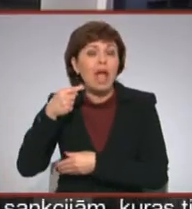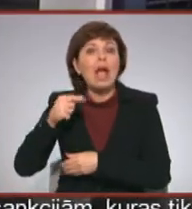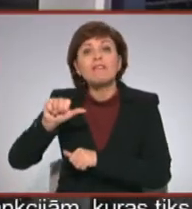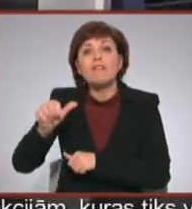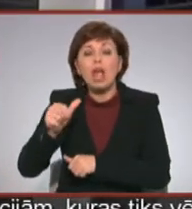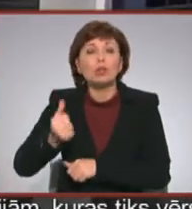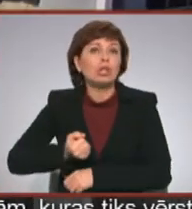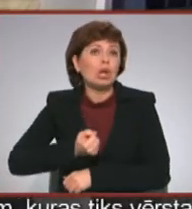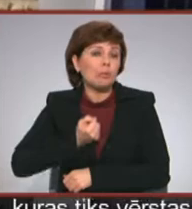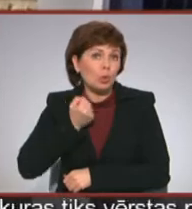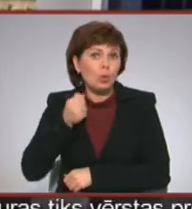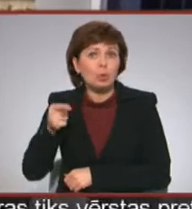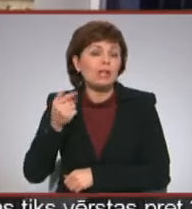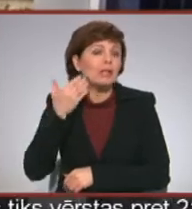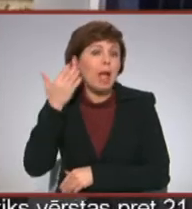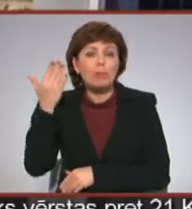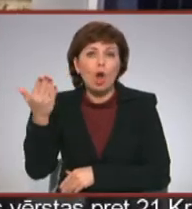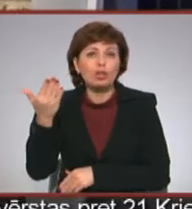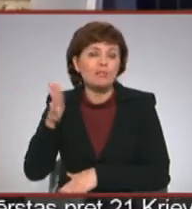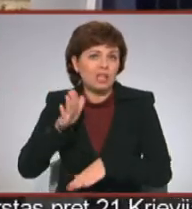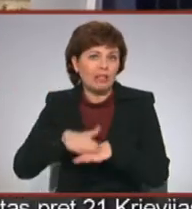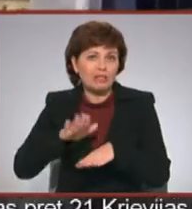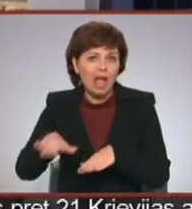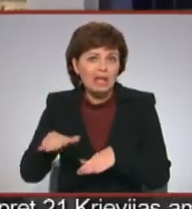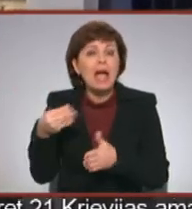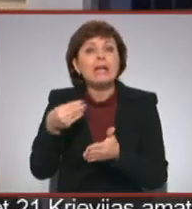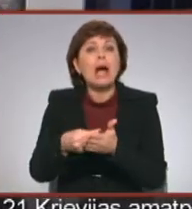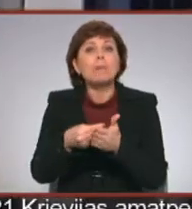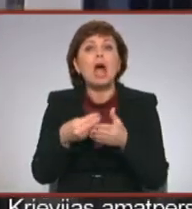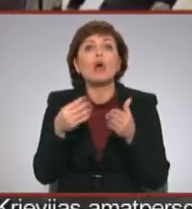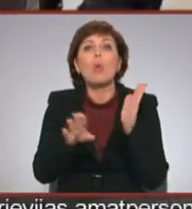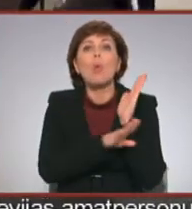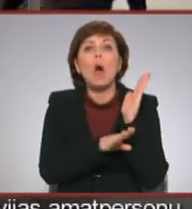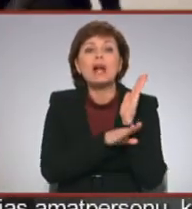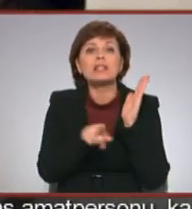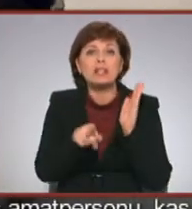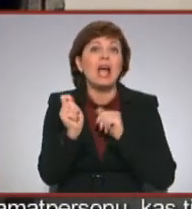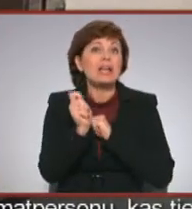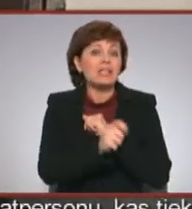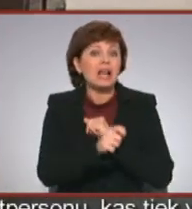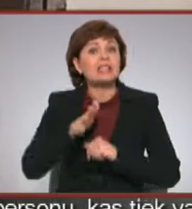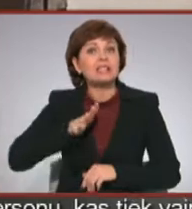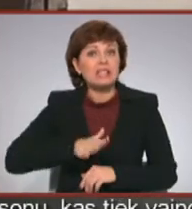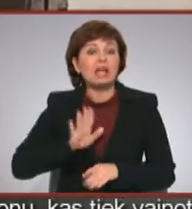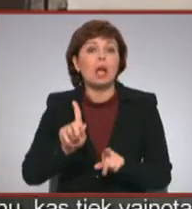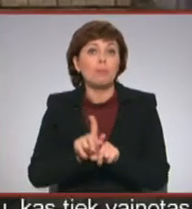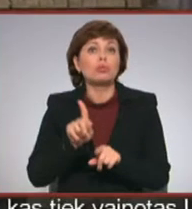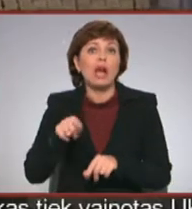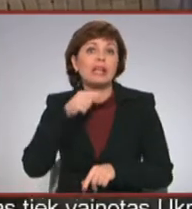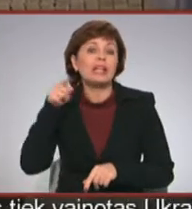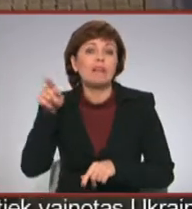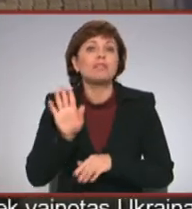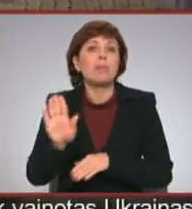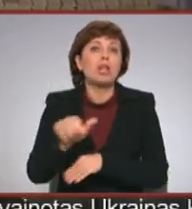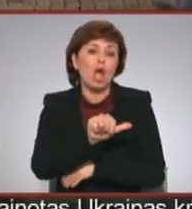tās neprognozējamības dēļ. No Krievijas uzņēmējs iepērk koksni un uzskata, ka sankciju rezultātā cietēji būs arī Krievijas pierobežas